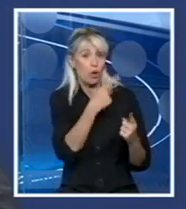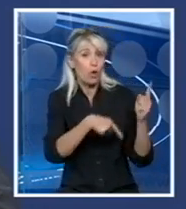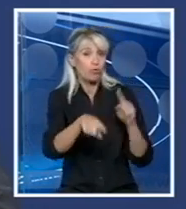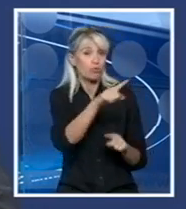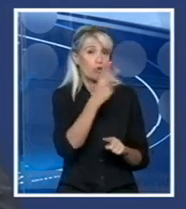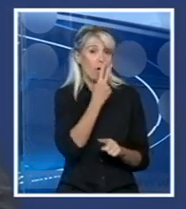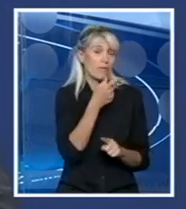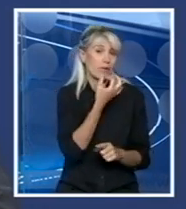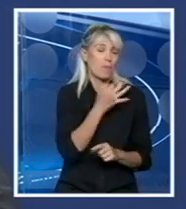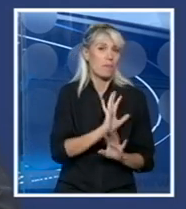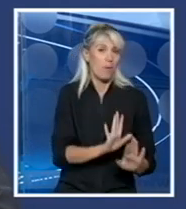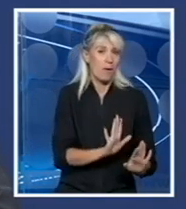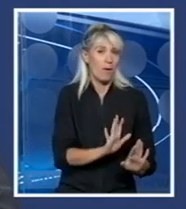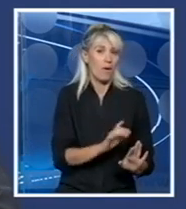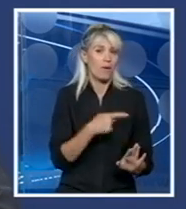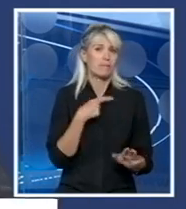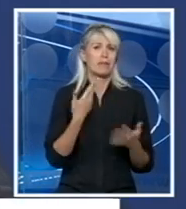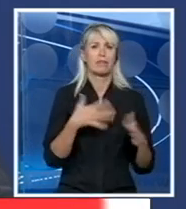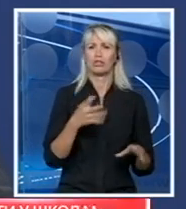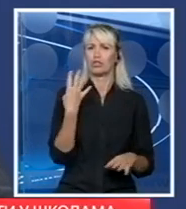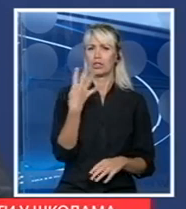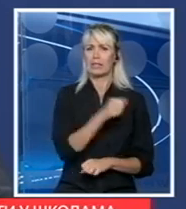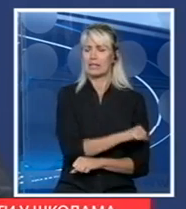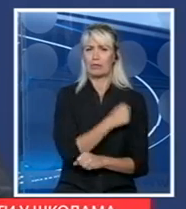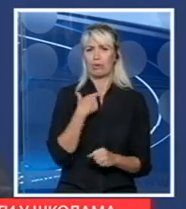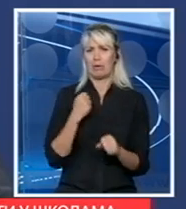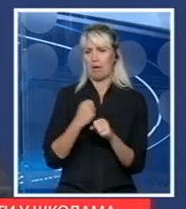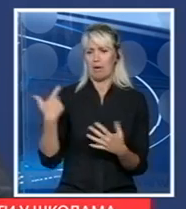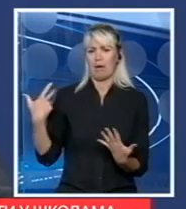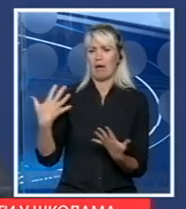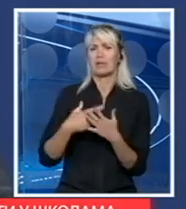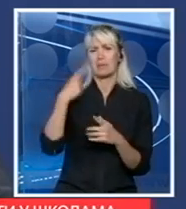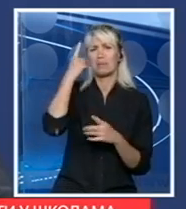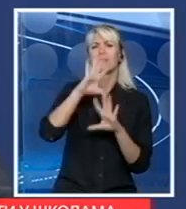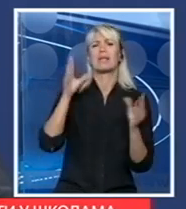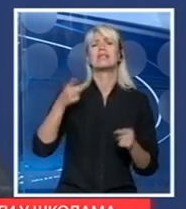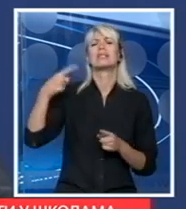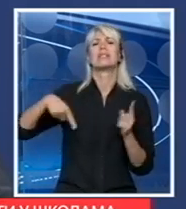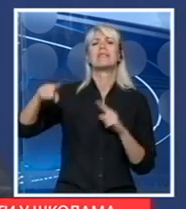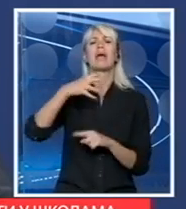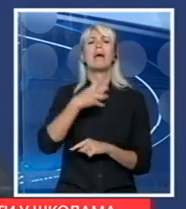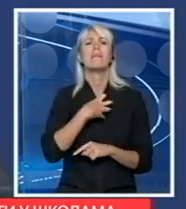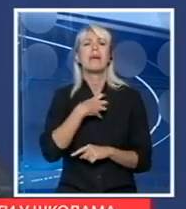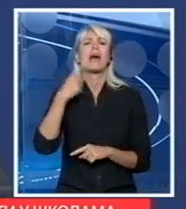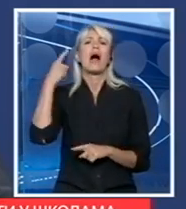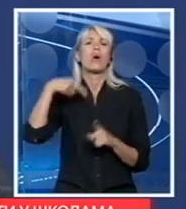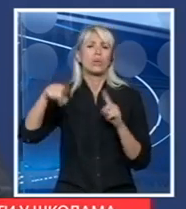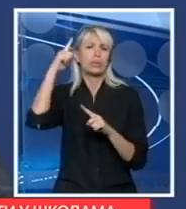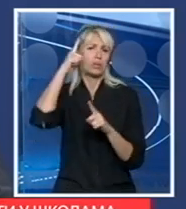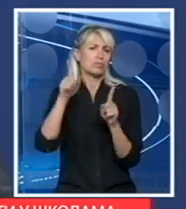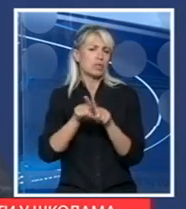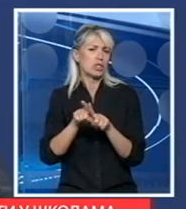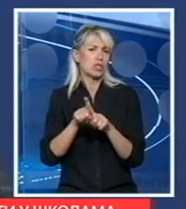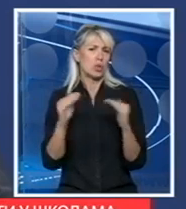ćemo, mislim da je to osnovni princip, ja 40 godina radim, pa mislim da sa mnom svi pedagozi dele ovo mišljenje, najlošiji model je nastava na daljinu bez